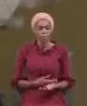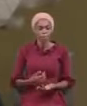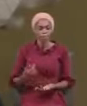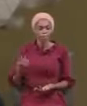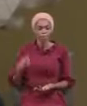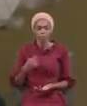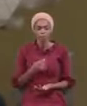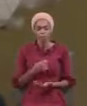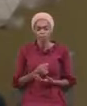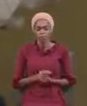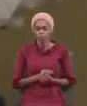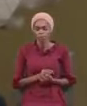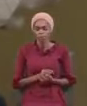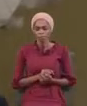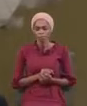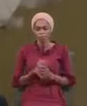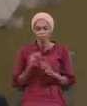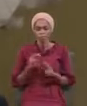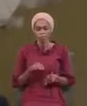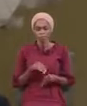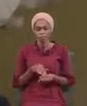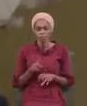considérons le